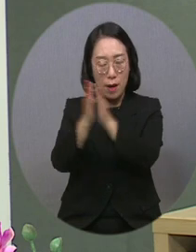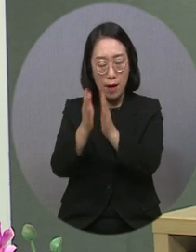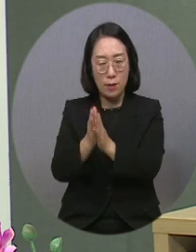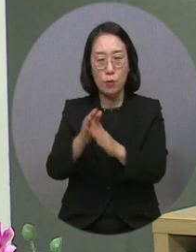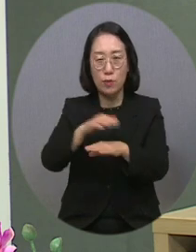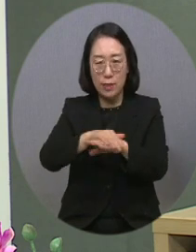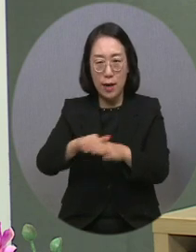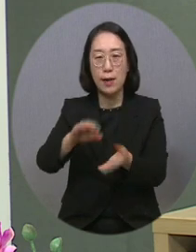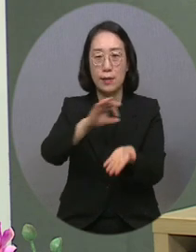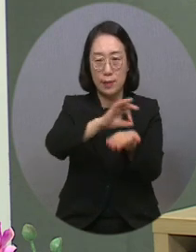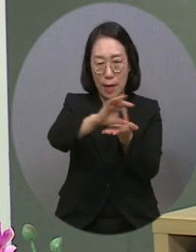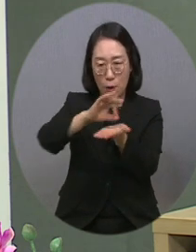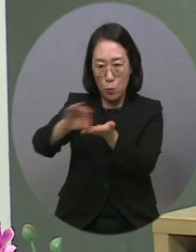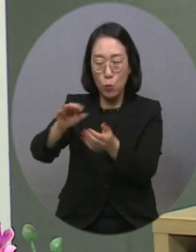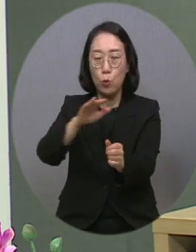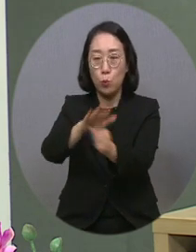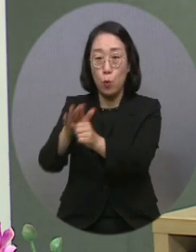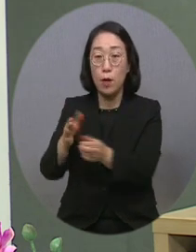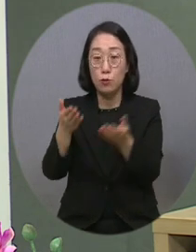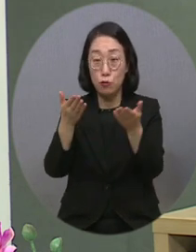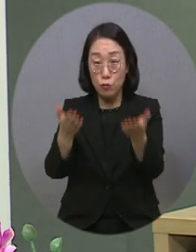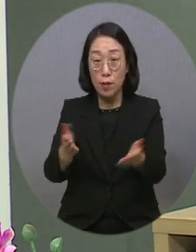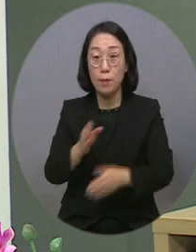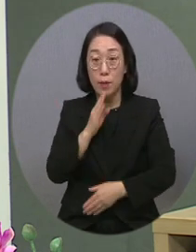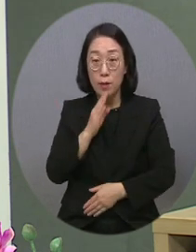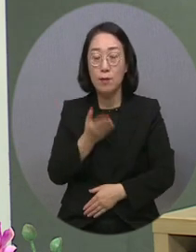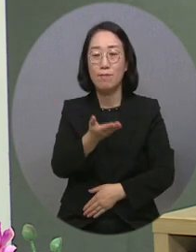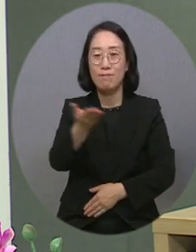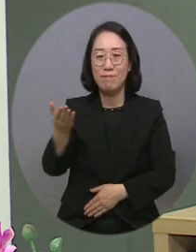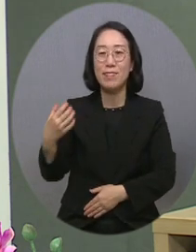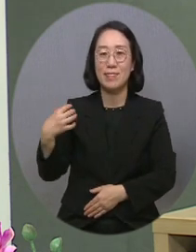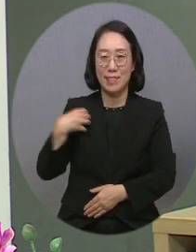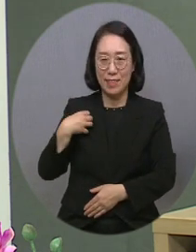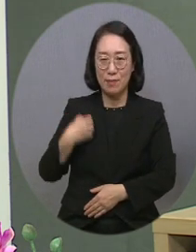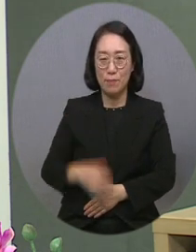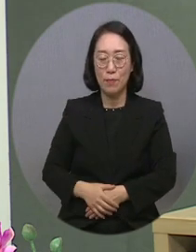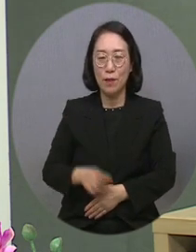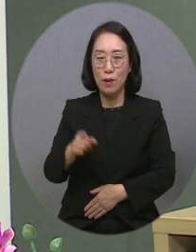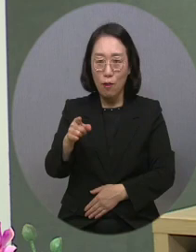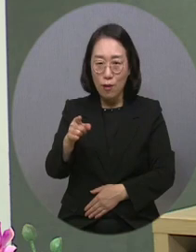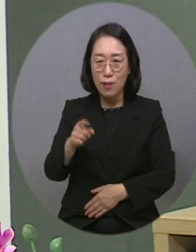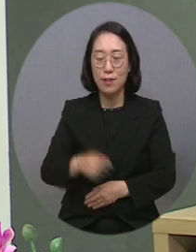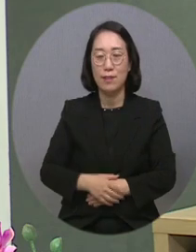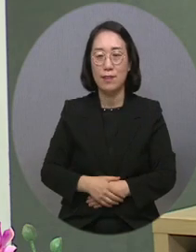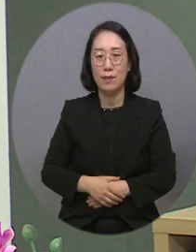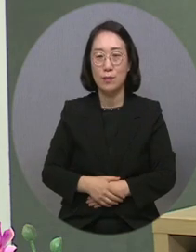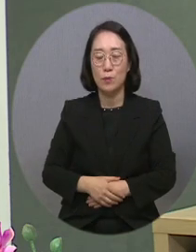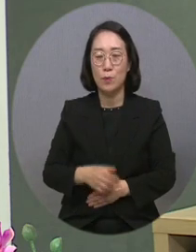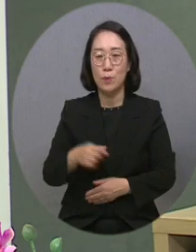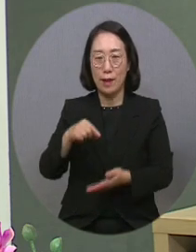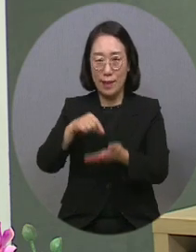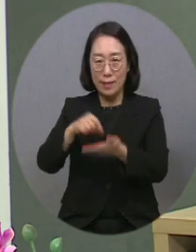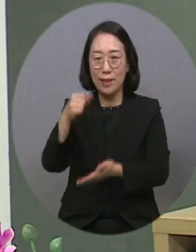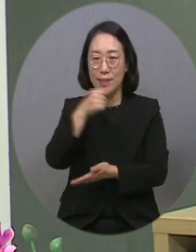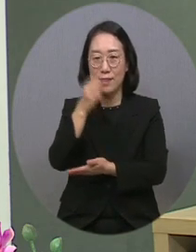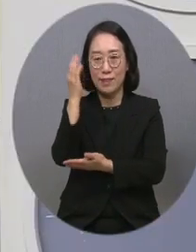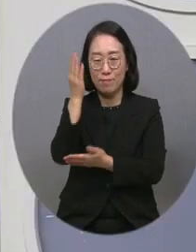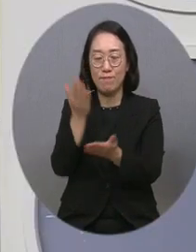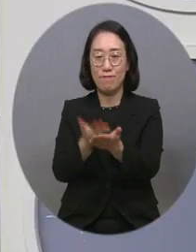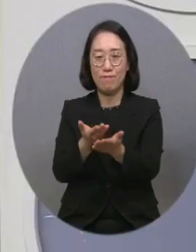그대로 이행해야 하는 것이 본업이시고 하니까 예. 그걸 좀 소개 좀 해주시죠.